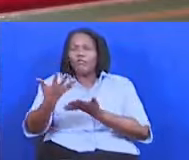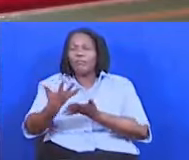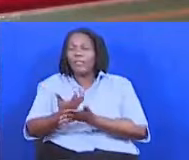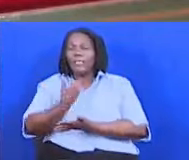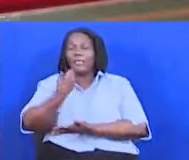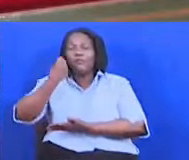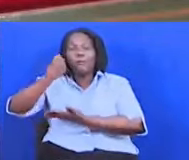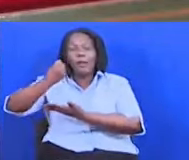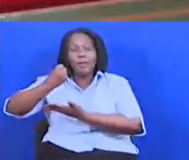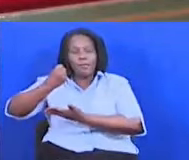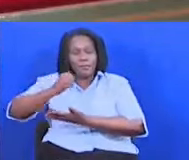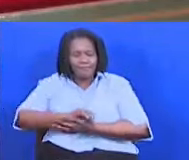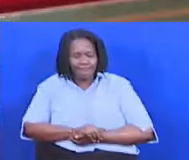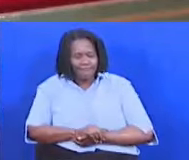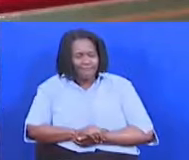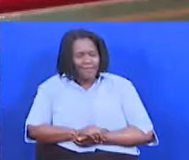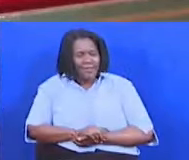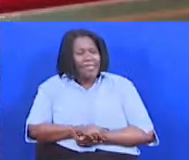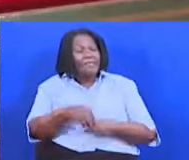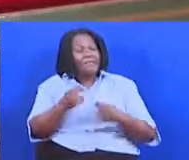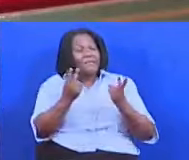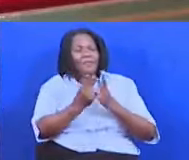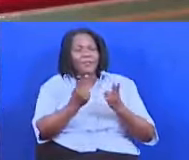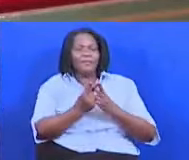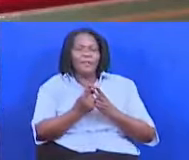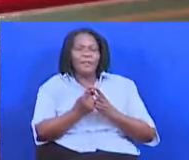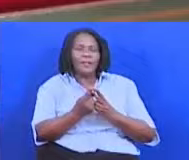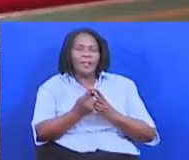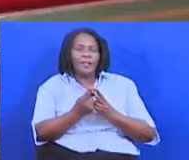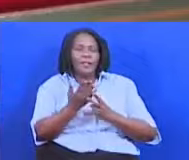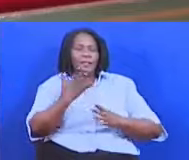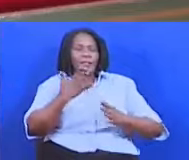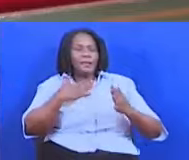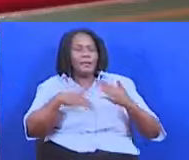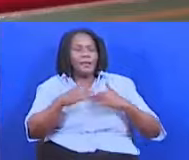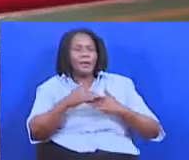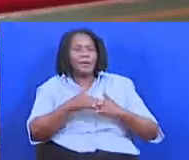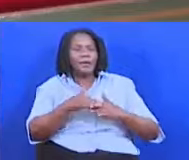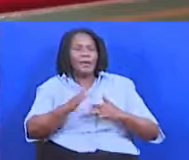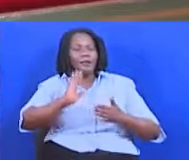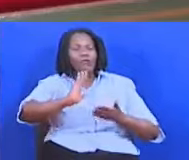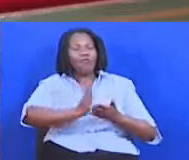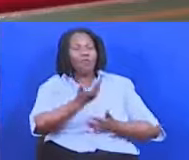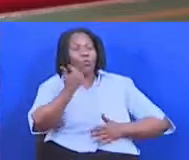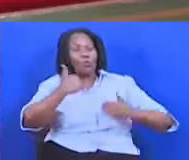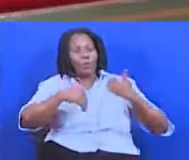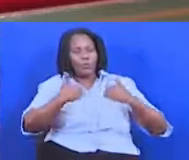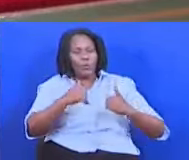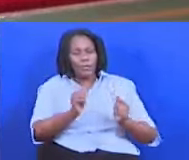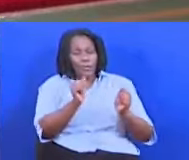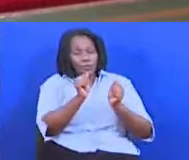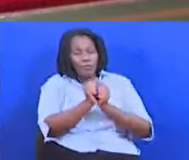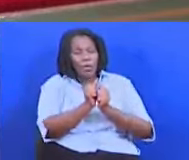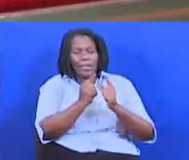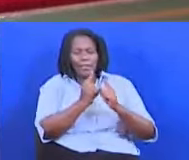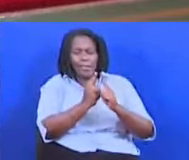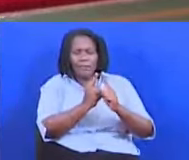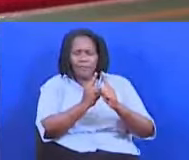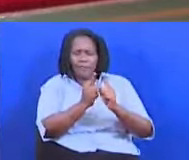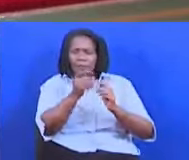ahadi hii. Na nimuhakishie Mheshimiwa mbunge kwamba nitalifuatilia swala hili, na tukitoka hapa